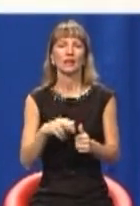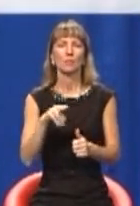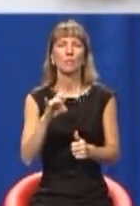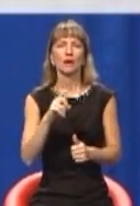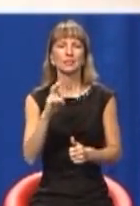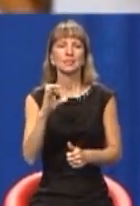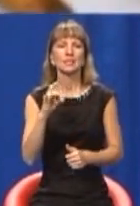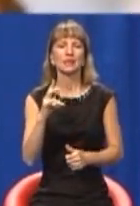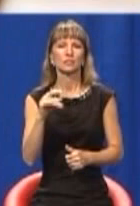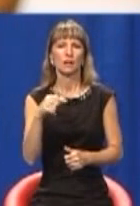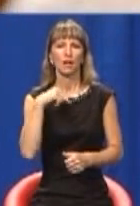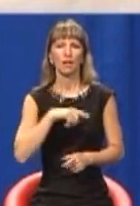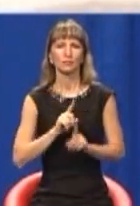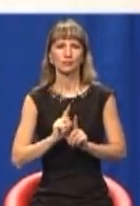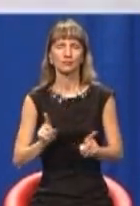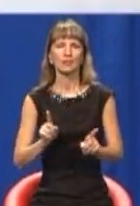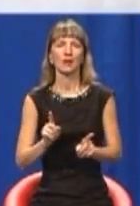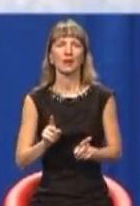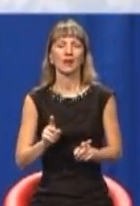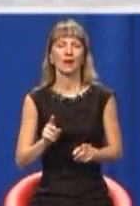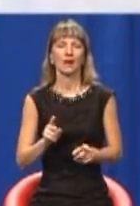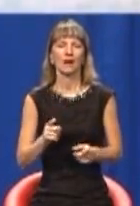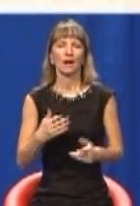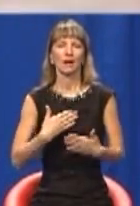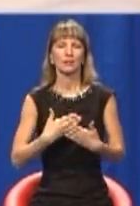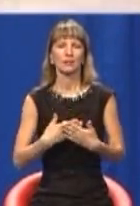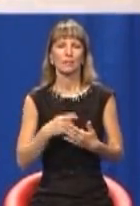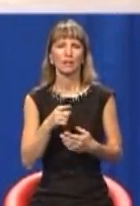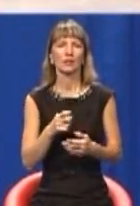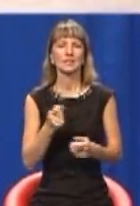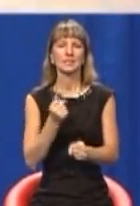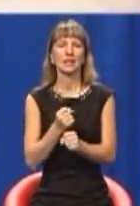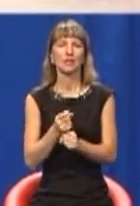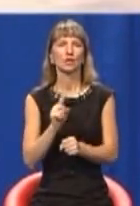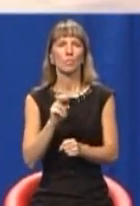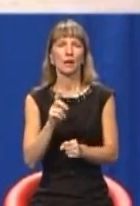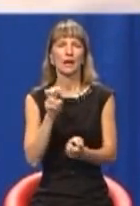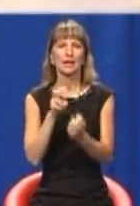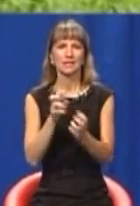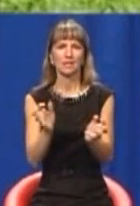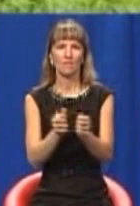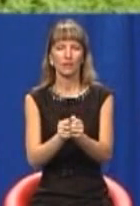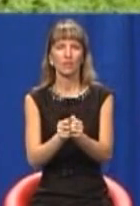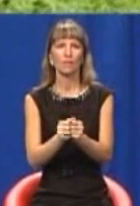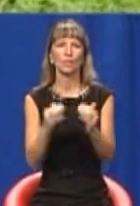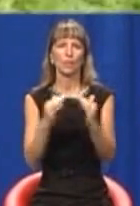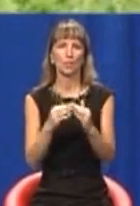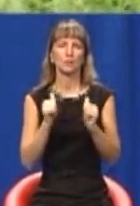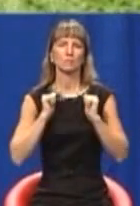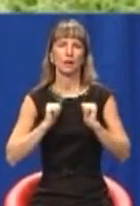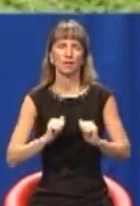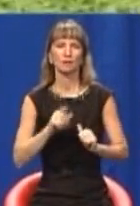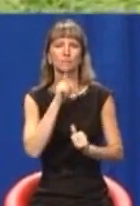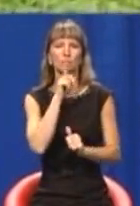Їх розум і азартний характер властиві мисливцеві нещурів. У побуті крисаріки спокійні, мовчазні, вважають за